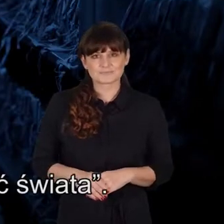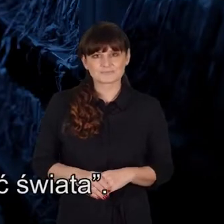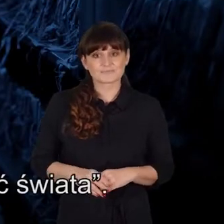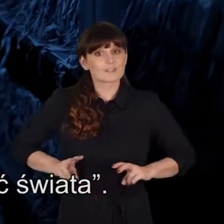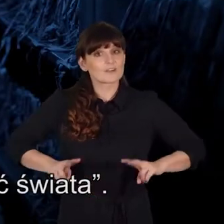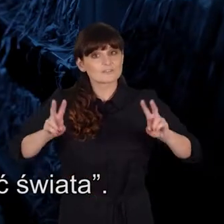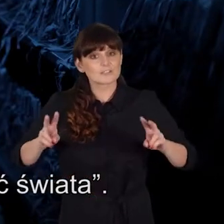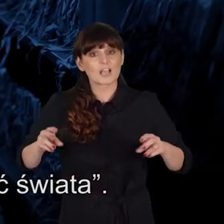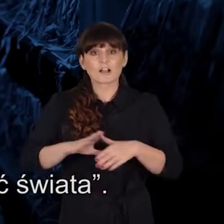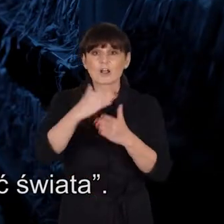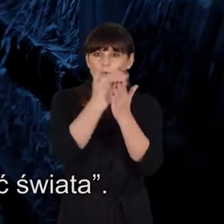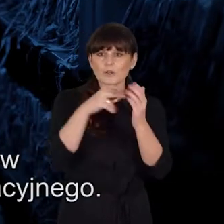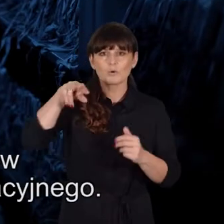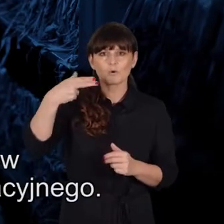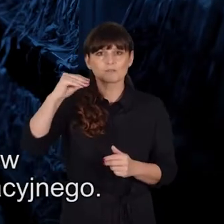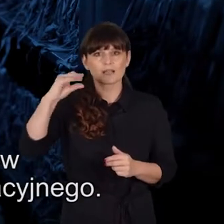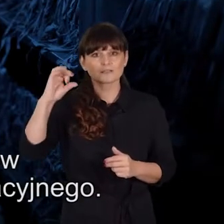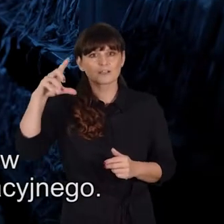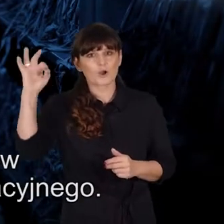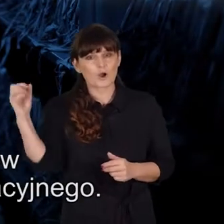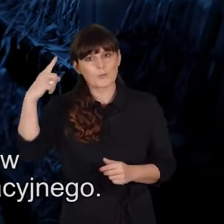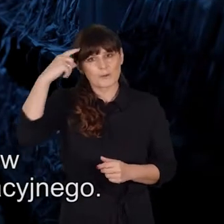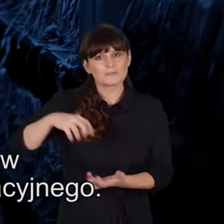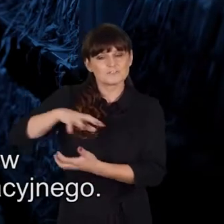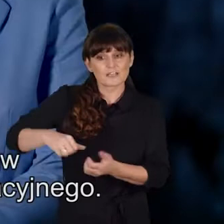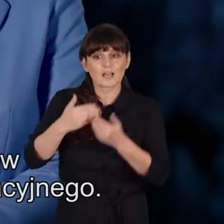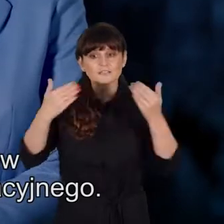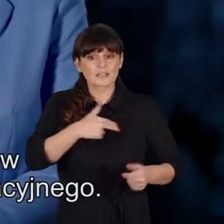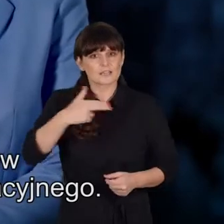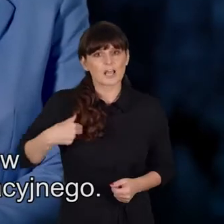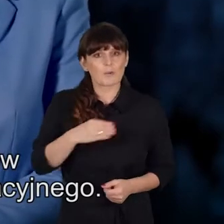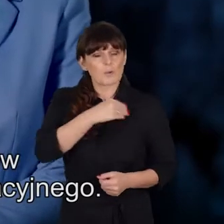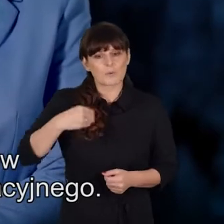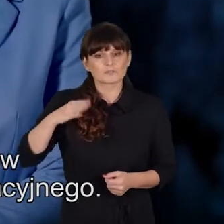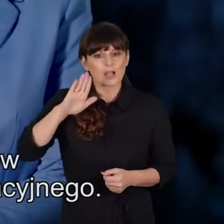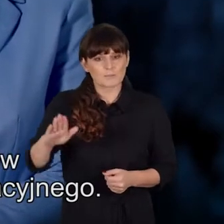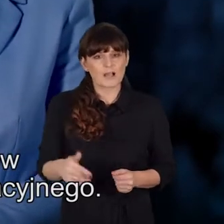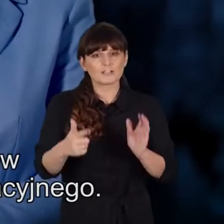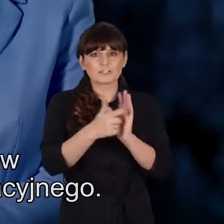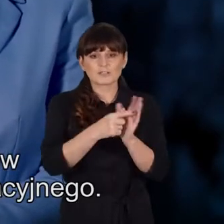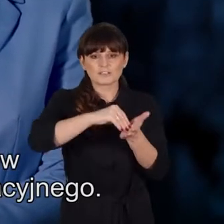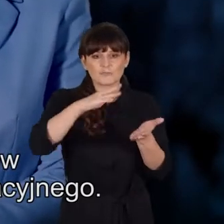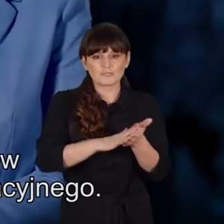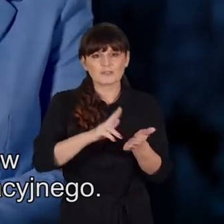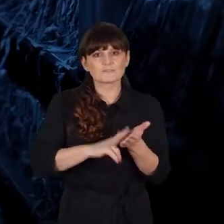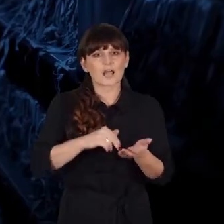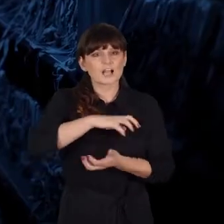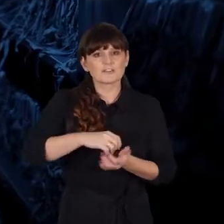Uczestniczymy w programie UNESCO Pamięć Świata. Dzięki nam Polska posiada 17 wpisów na Światowej Liście Dziedzictwa